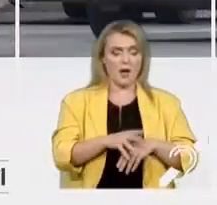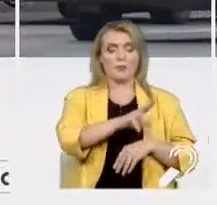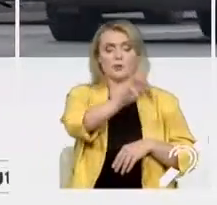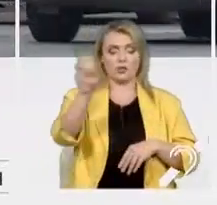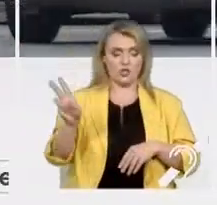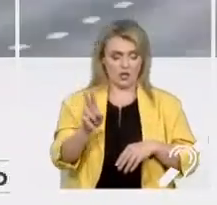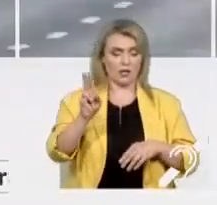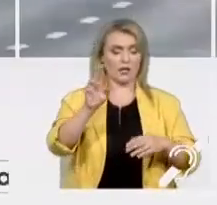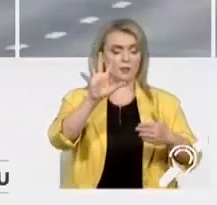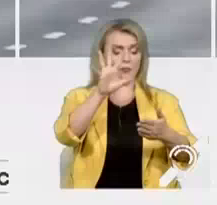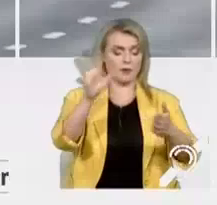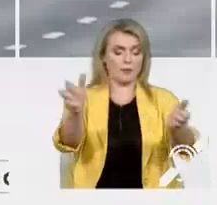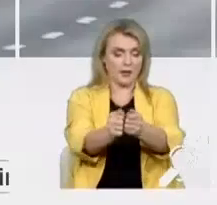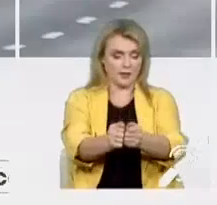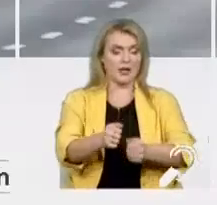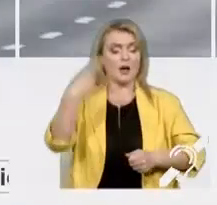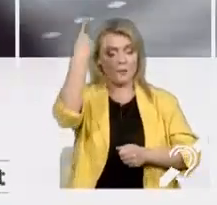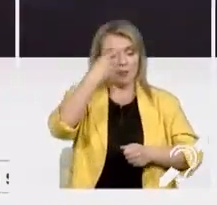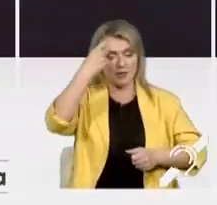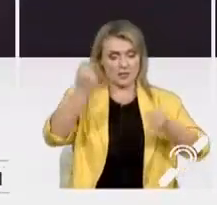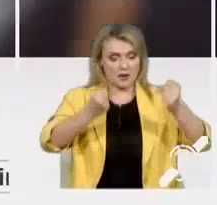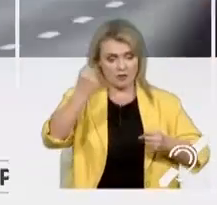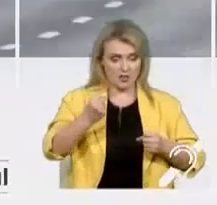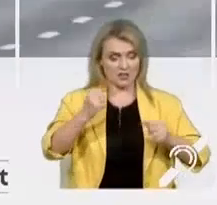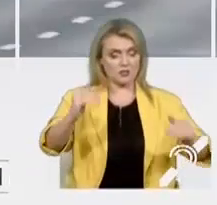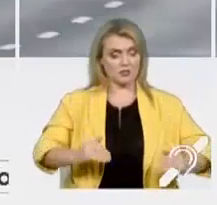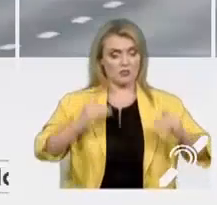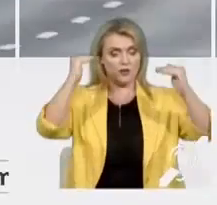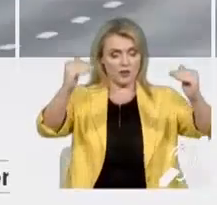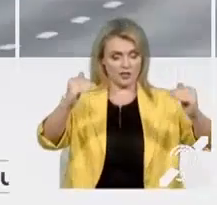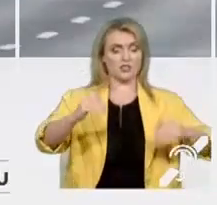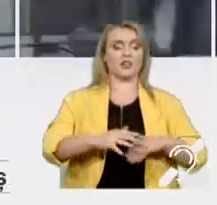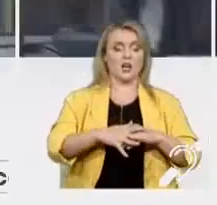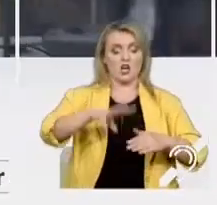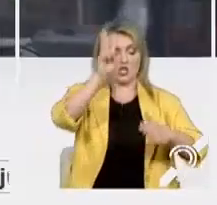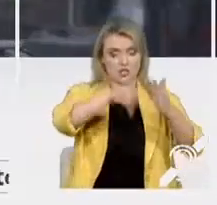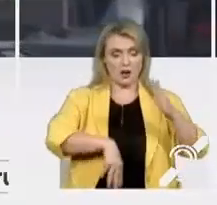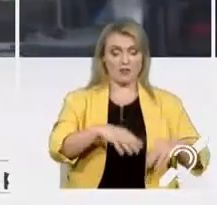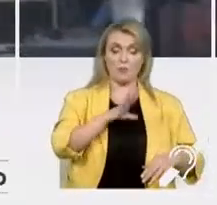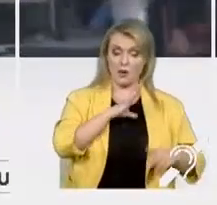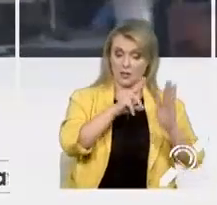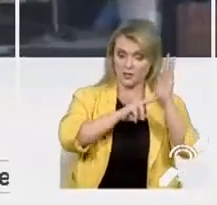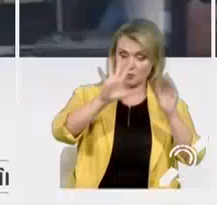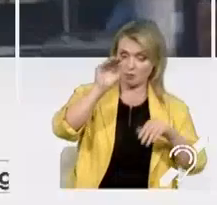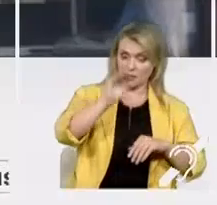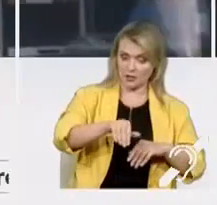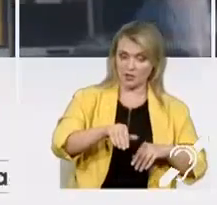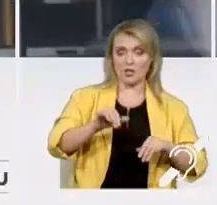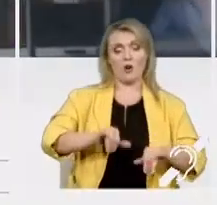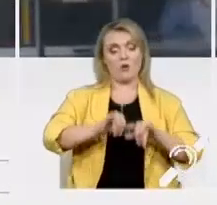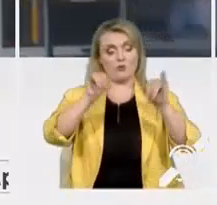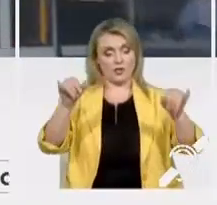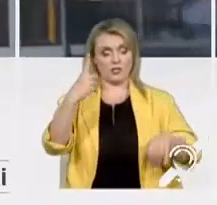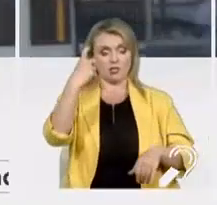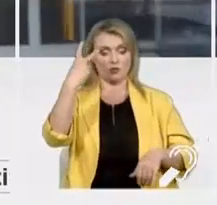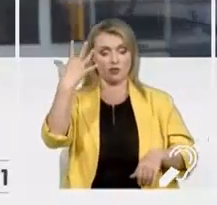volan în stare avansată de ebrietate, de la 75.000 de lei la 150.000. Doar de la începutul acestui an, polițiștii de patrulare au